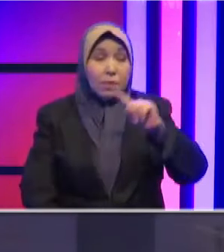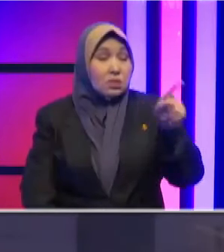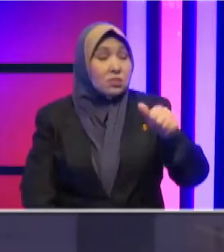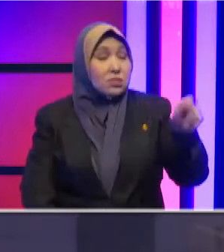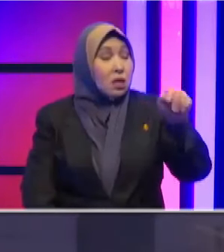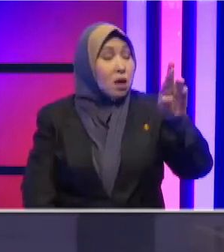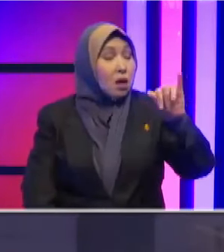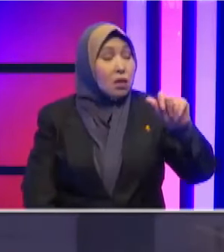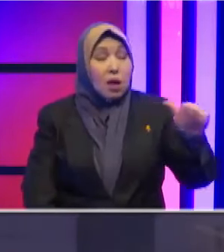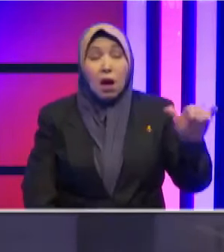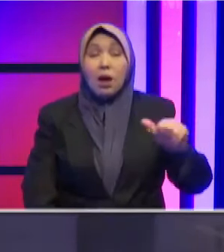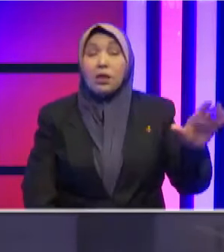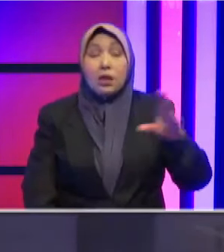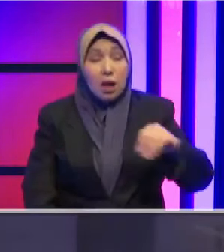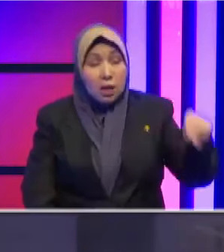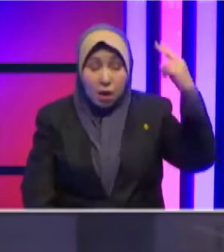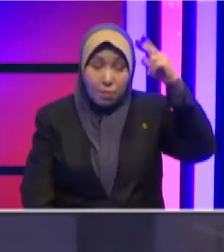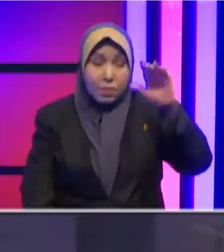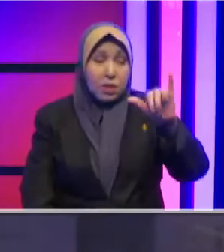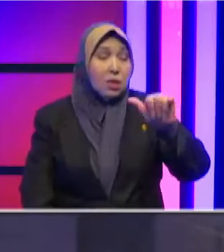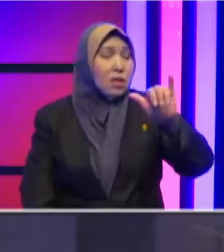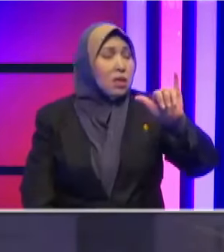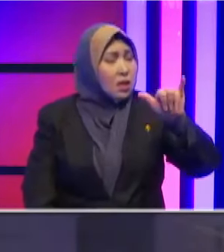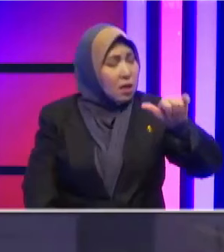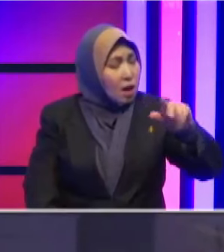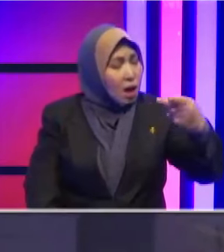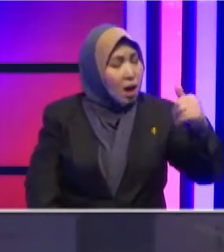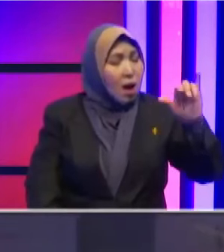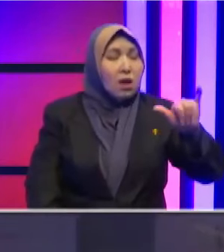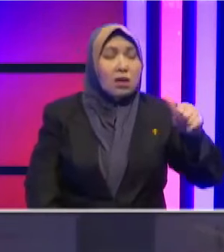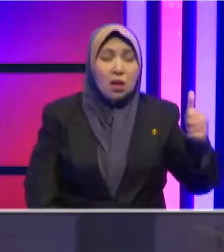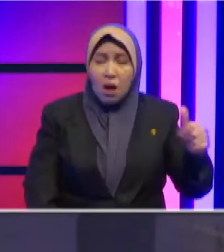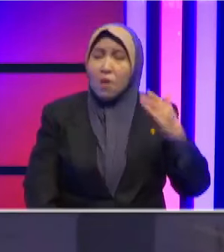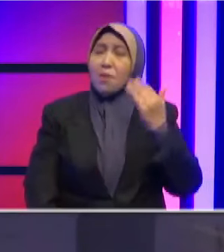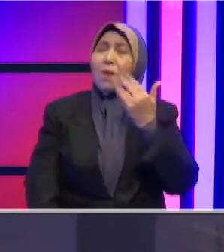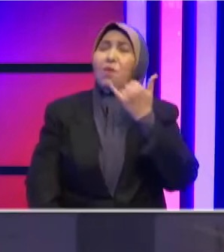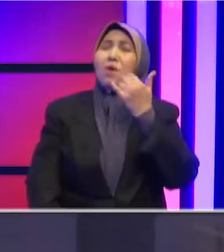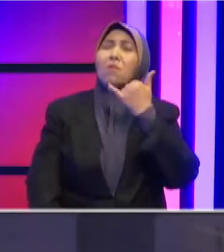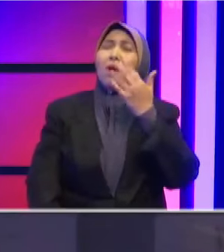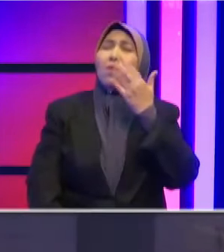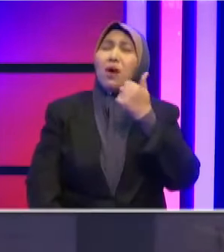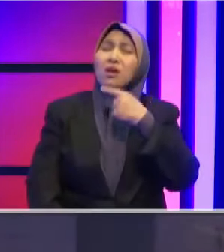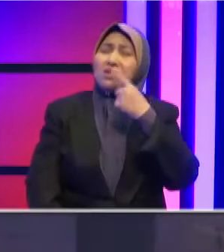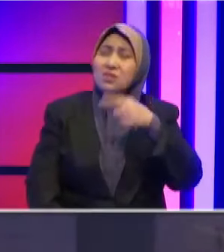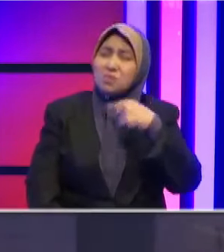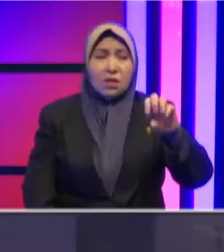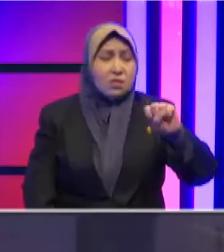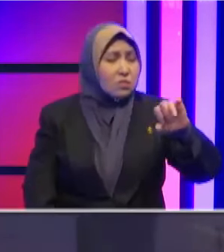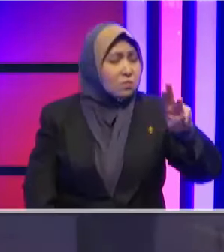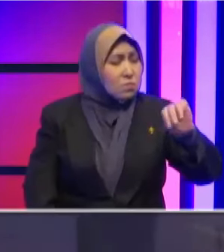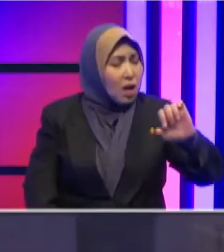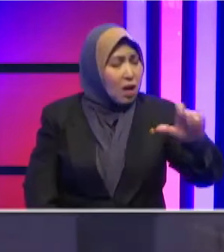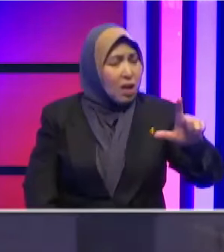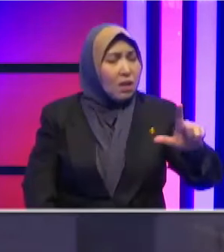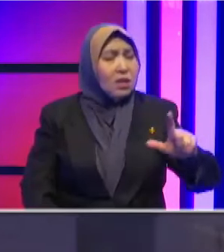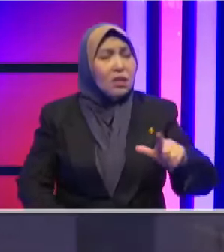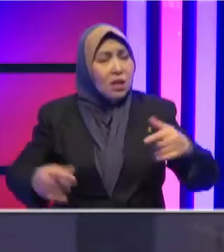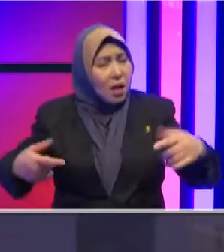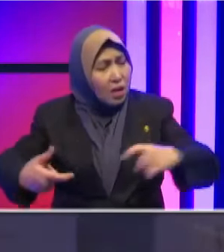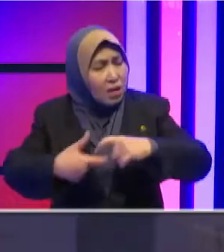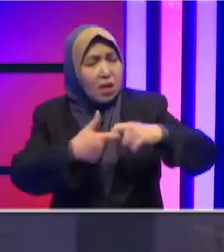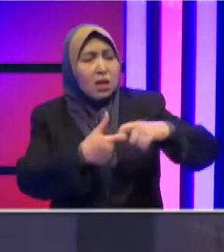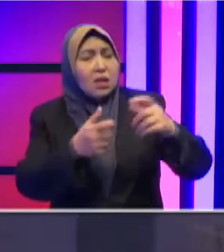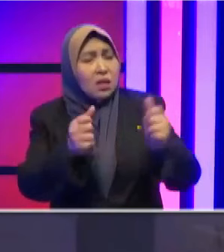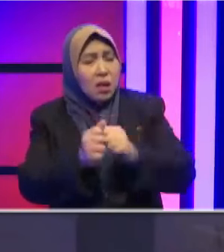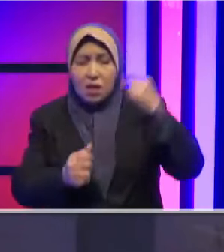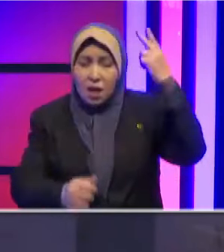Yahya sehingga kita tim itu pertanyaan Kenapa disebutkan kisah Maryam kaitkan dengan Nabi Zakaria